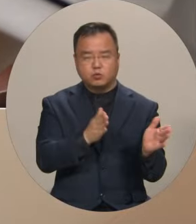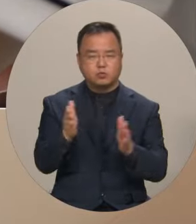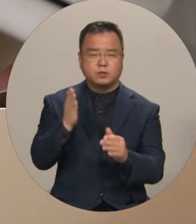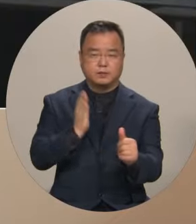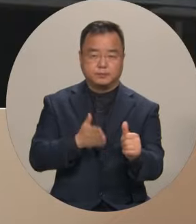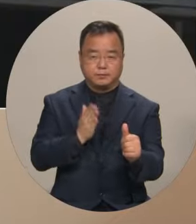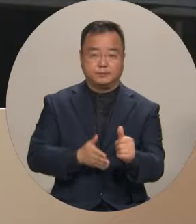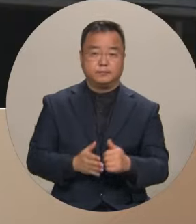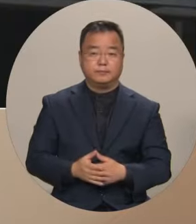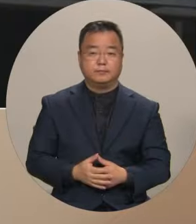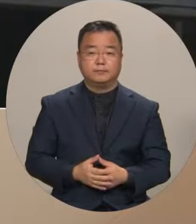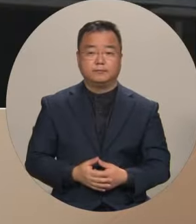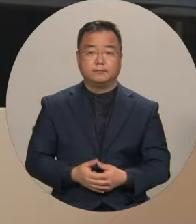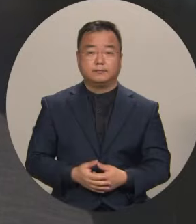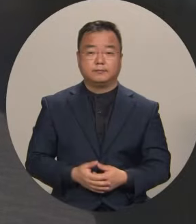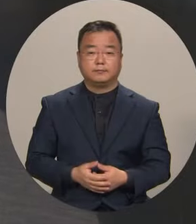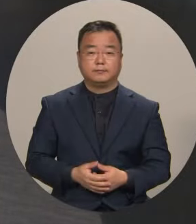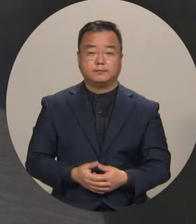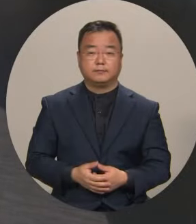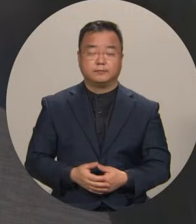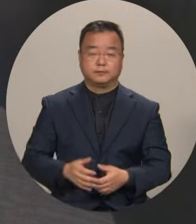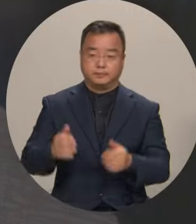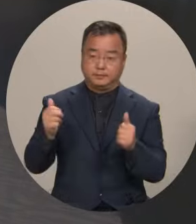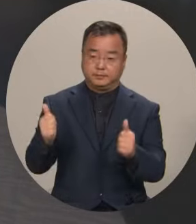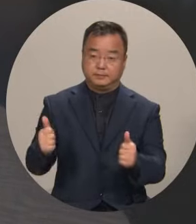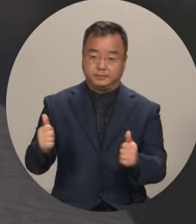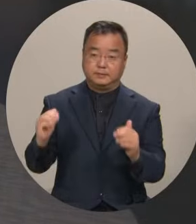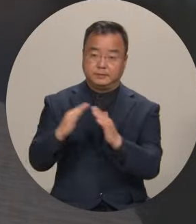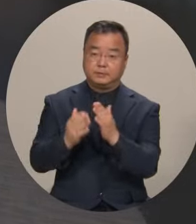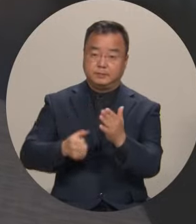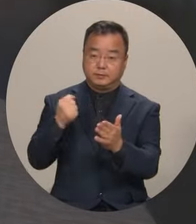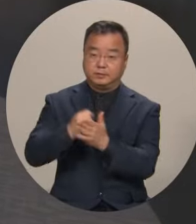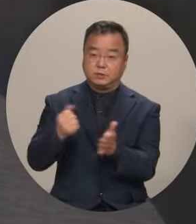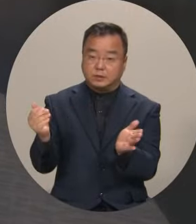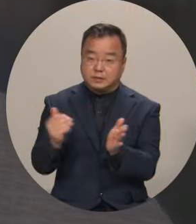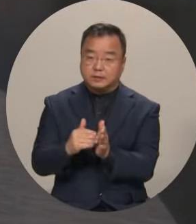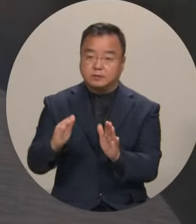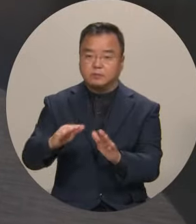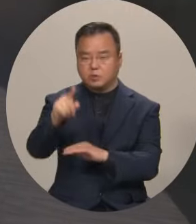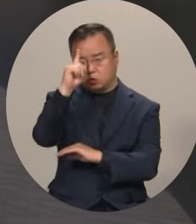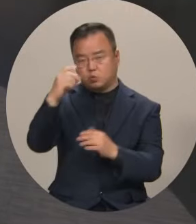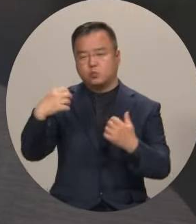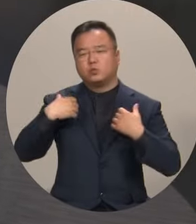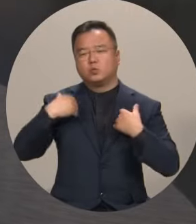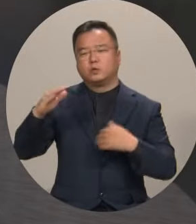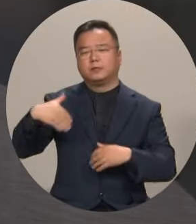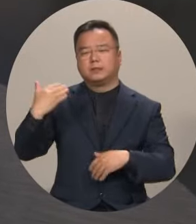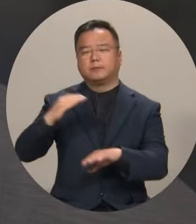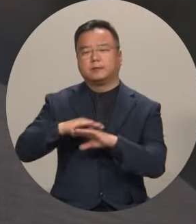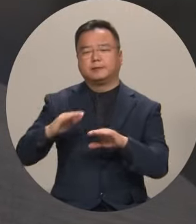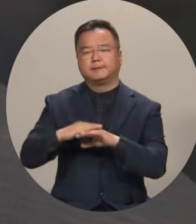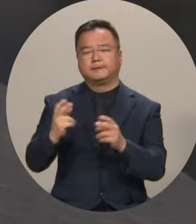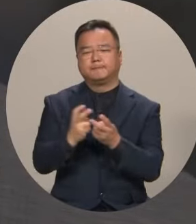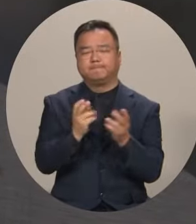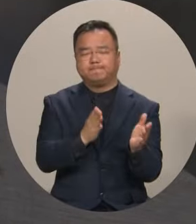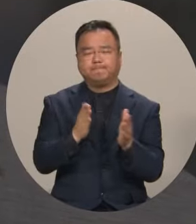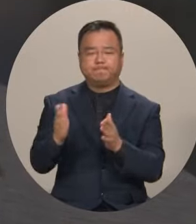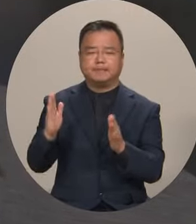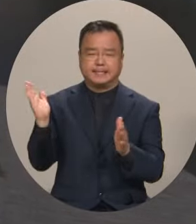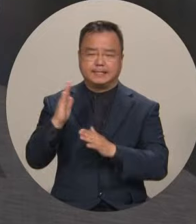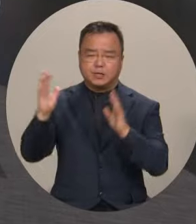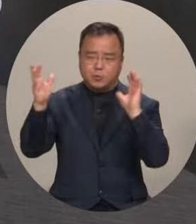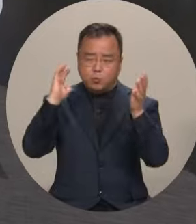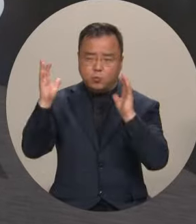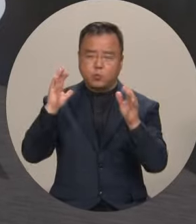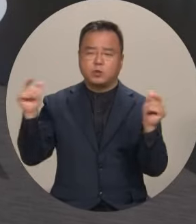조언을 했습니다네 이제 법원 판단도 나온만큼이 정부도 조속기 후속대책 마련해서이 수험생의 혼란을